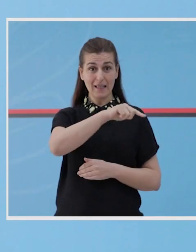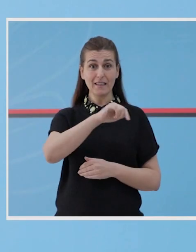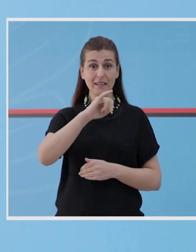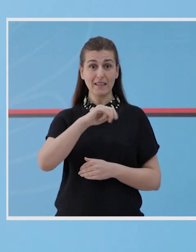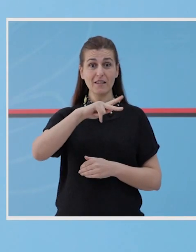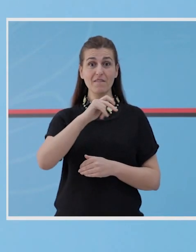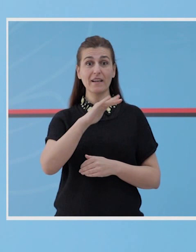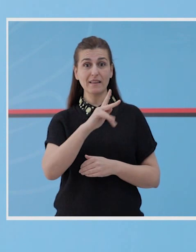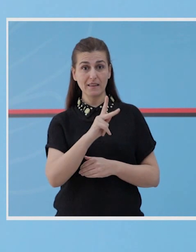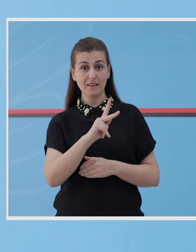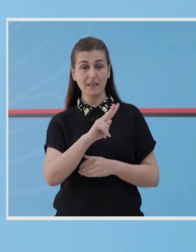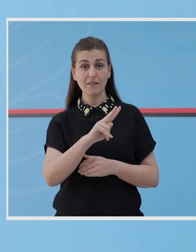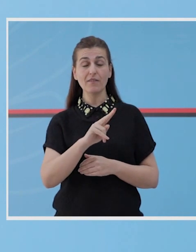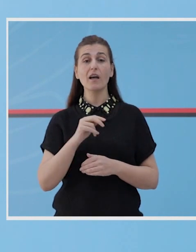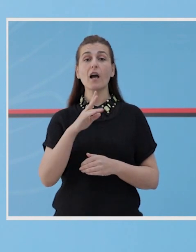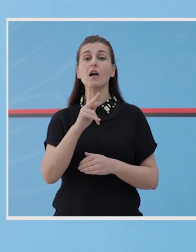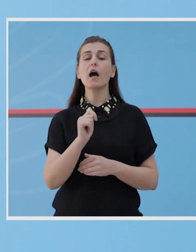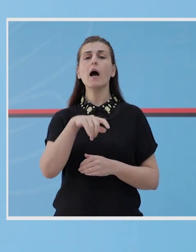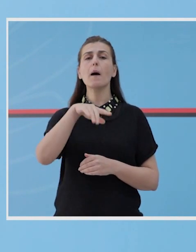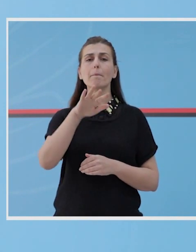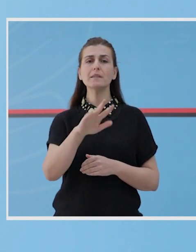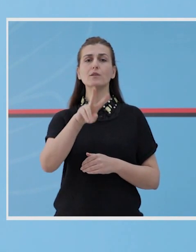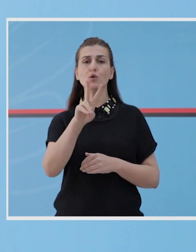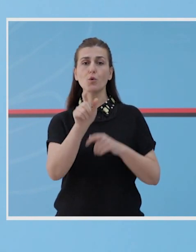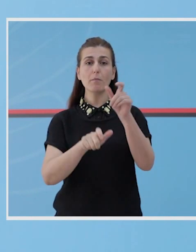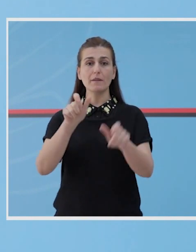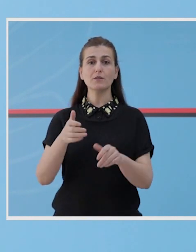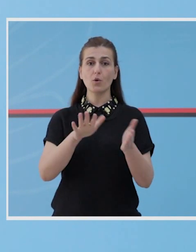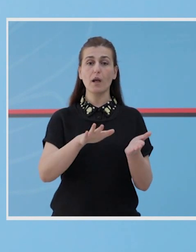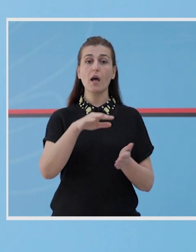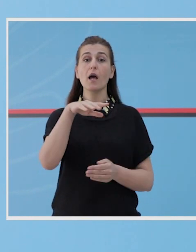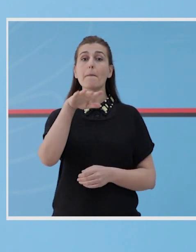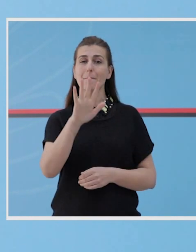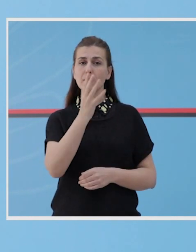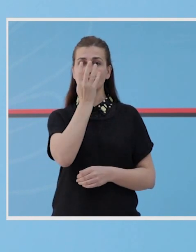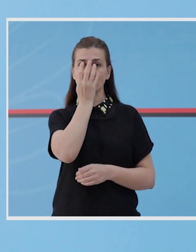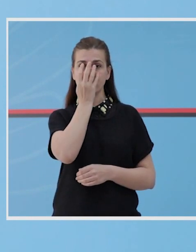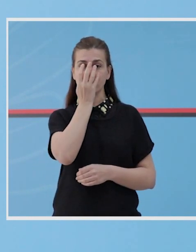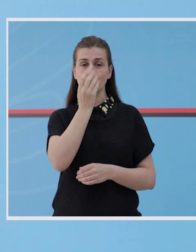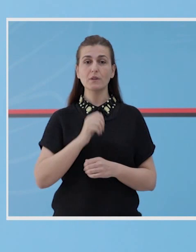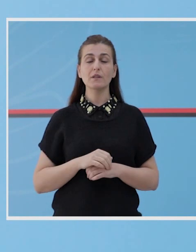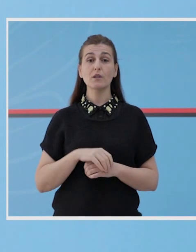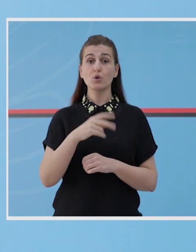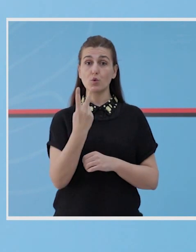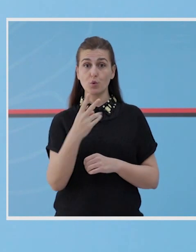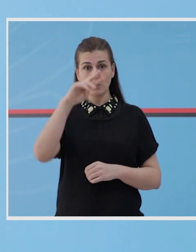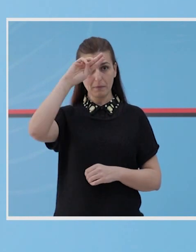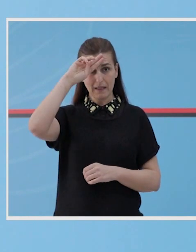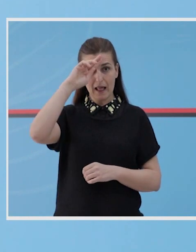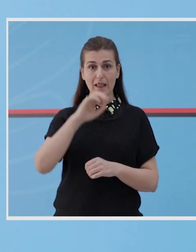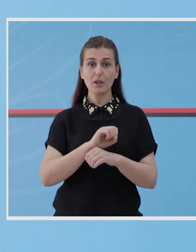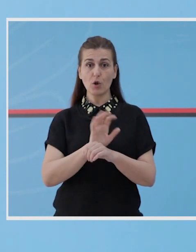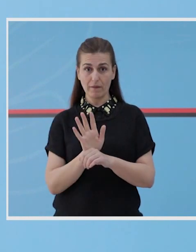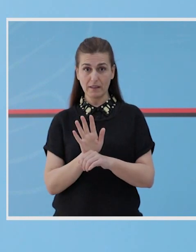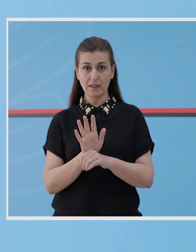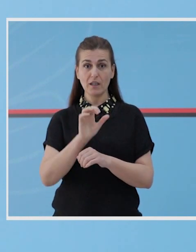aktualisht gjendhen 52 të shtruar, 5 për të cilve janë në terapi intensive. Në spitalin Covid-2